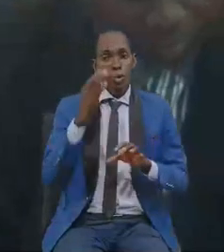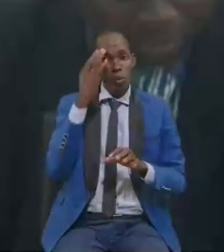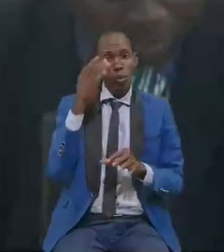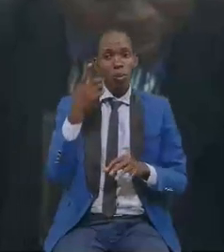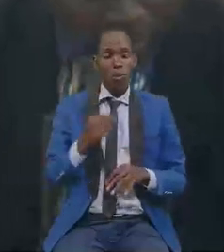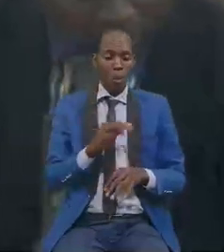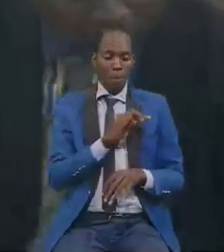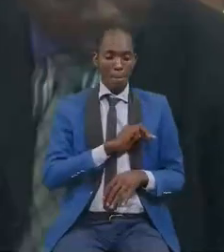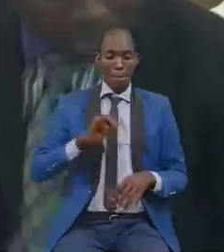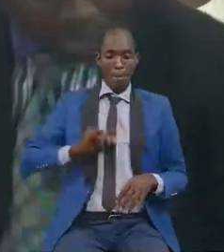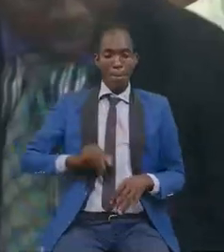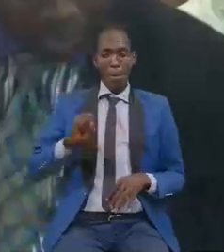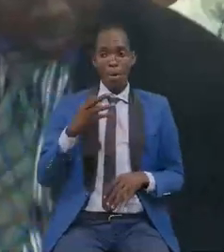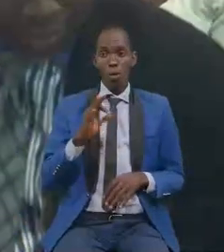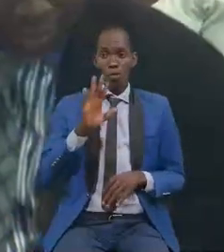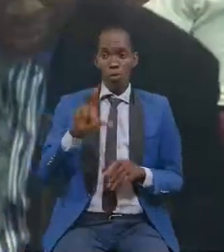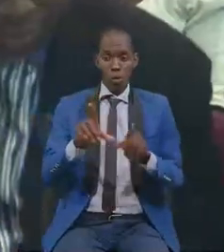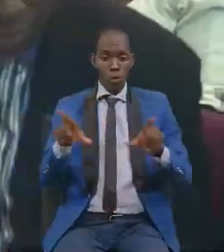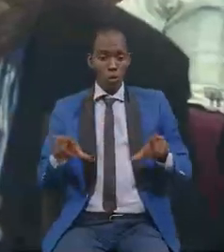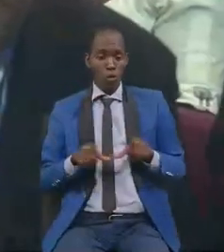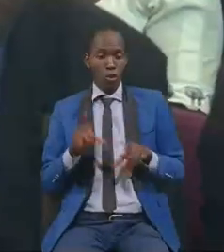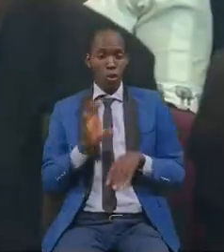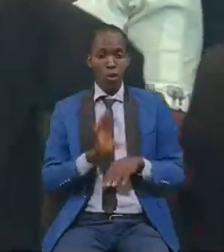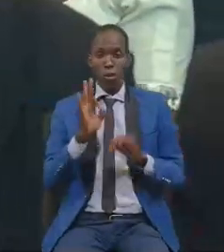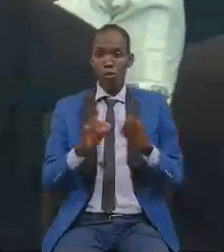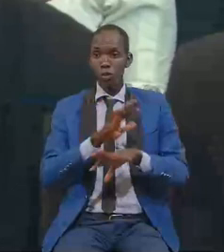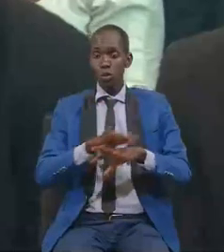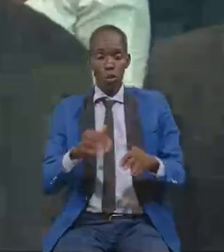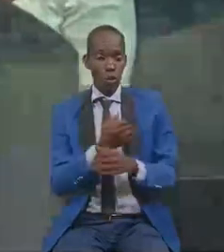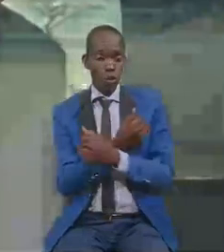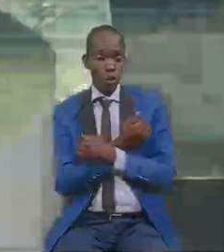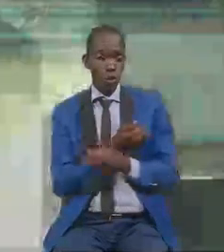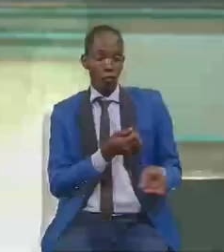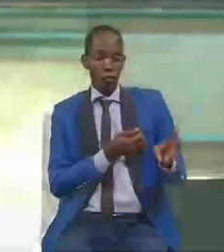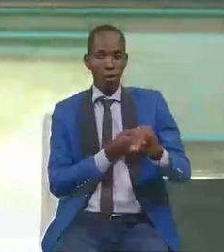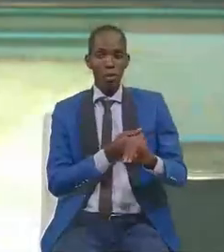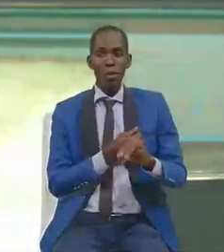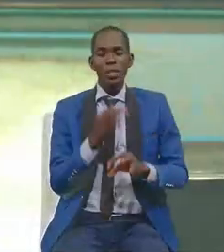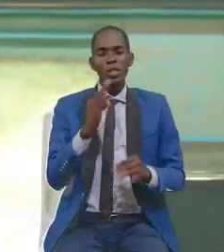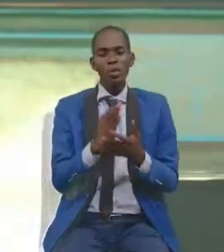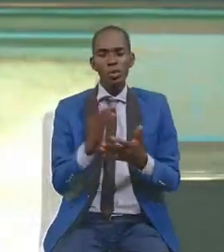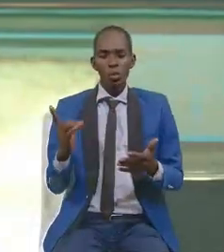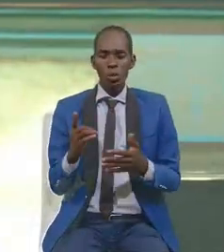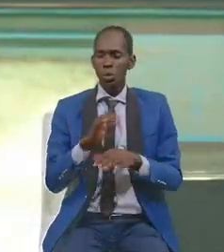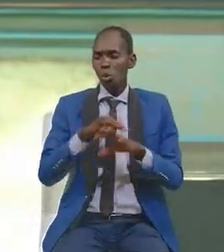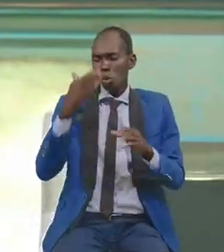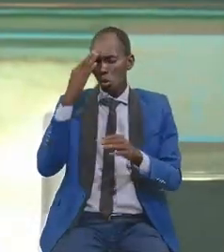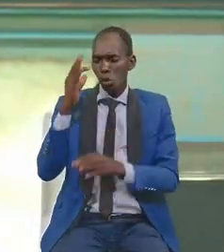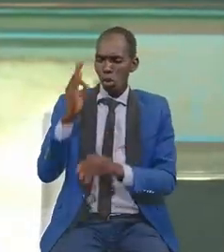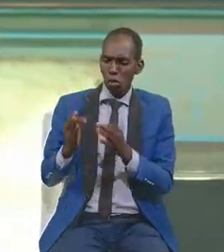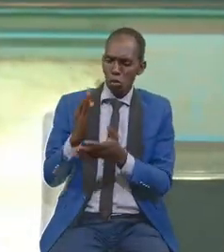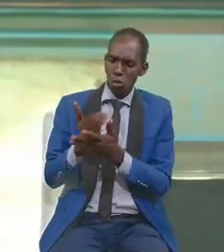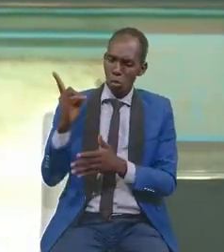votre église locale, si vous ne les connaissez pas, comment vous allez les aimer? Est-ce que vous savez si quelqu'un est là ou ici n'est pas à l'église? Comment